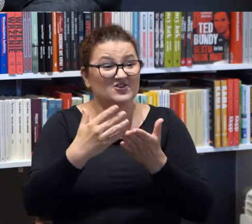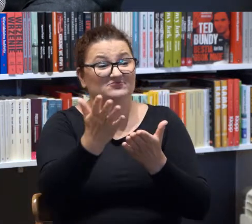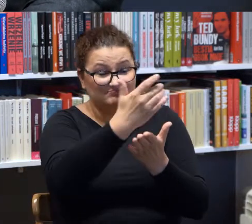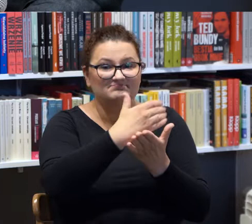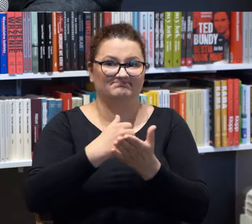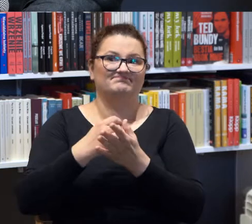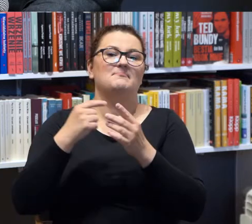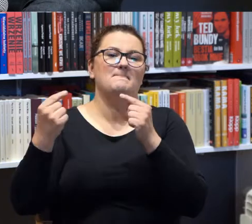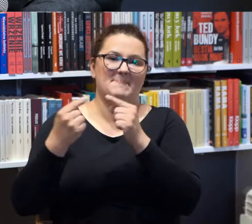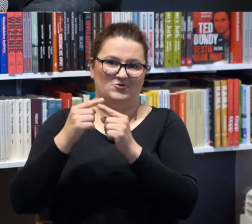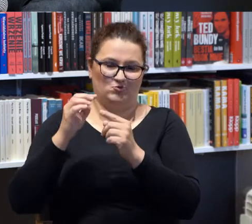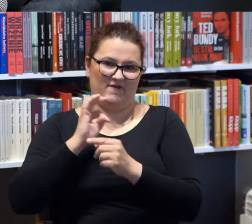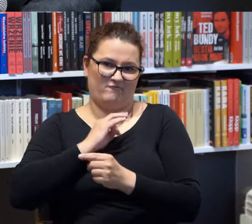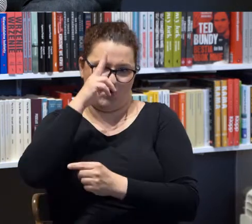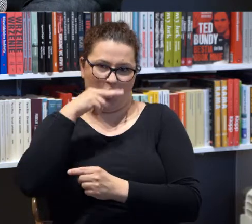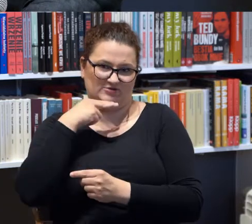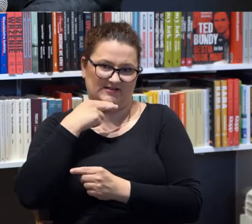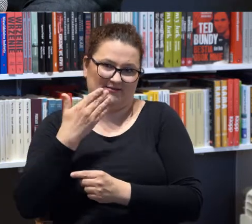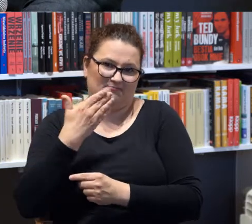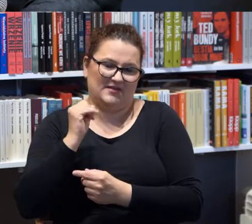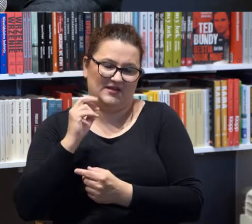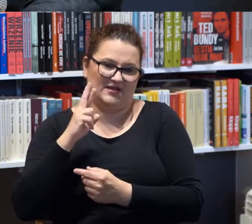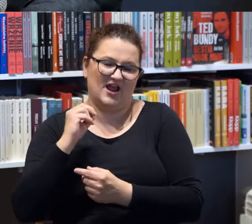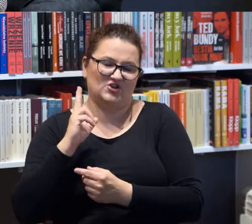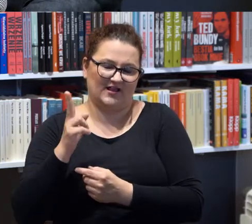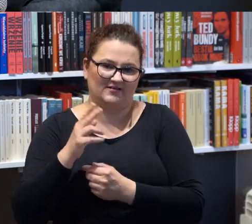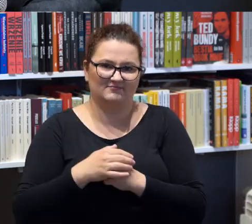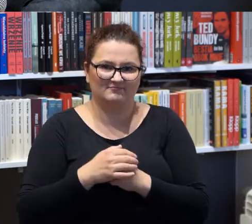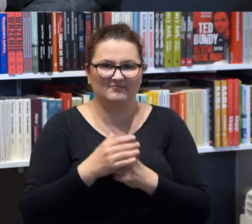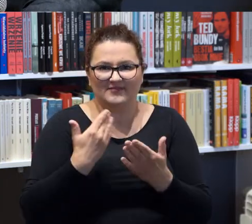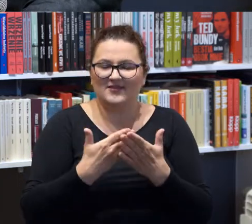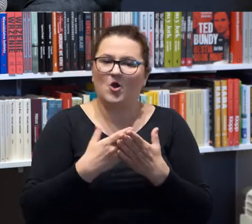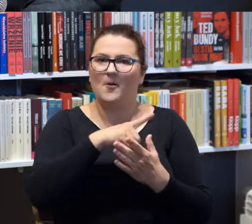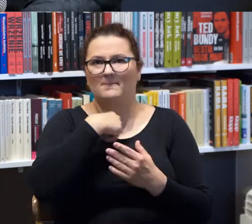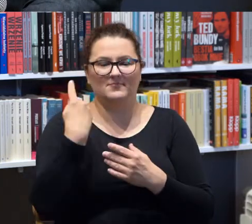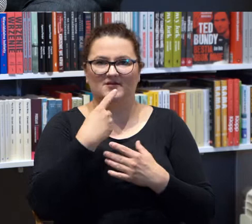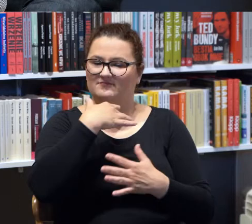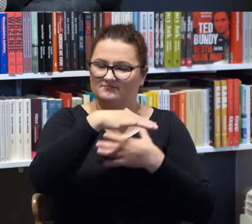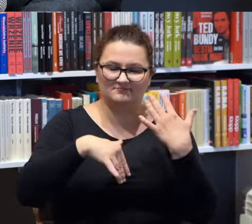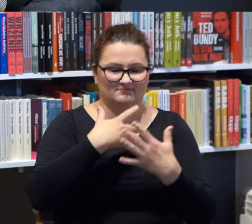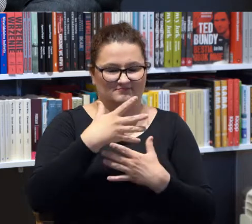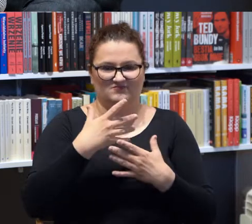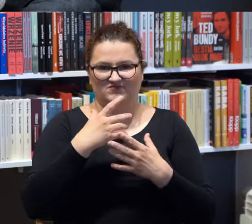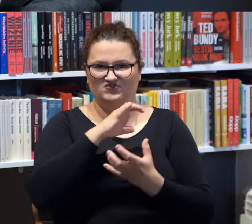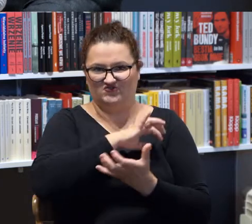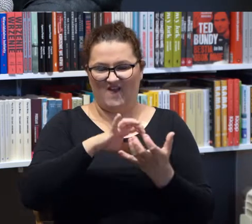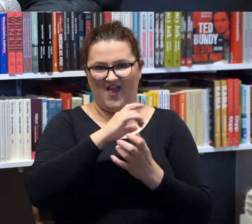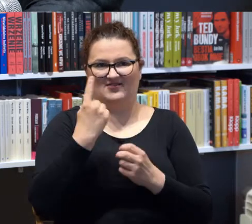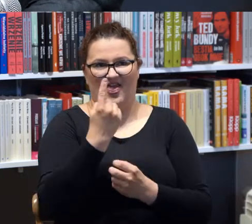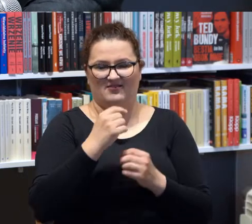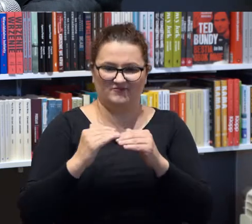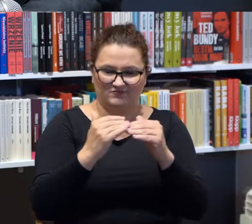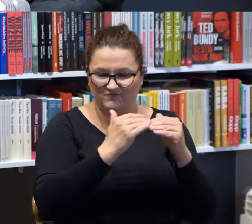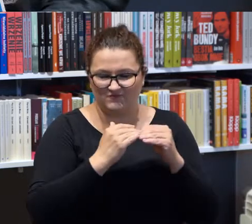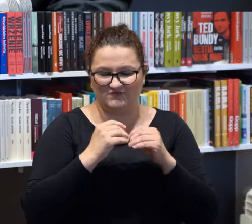Jesteśmy zdecydowanie zanurzeni w różne językowo-kulturowe światy. I to są właśnie takie dyskursy w rozumieniu foucaultowskim w sumie trochę. I